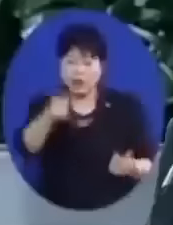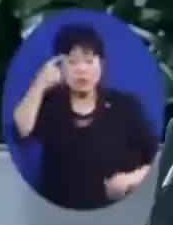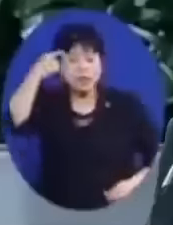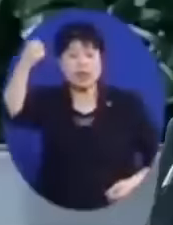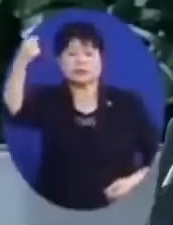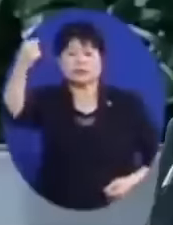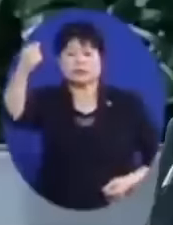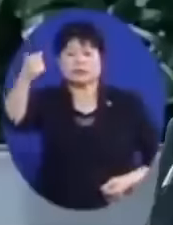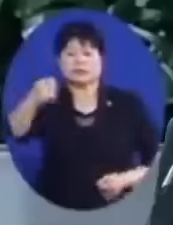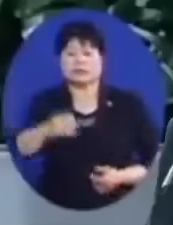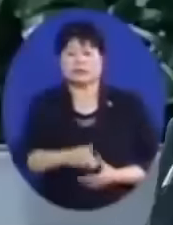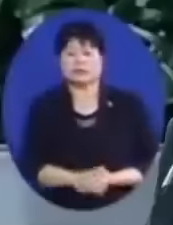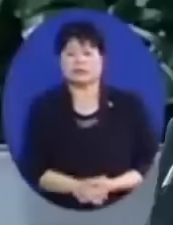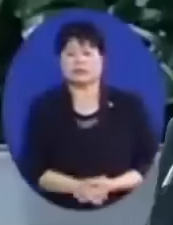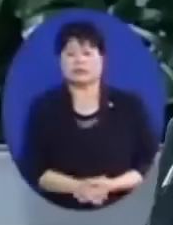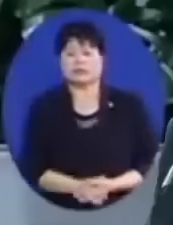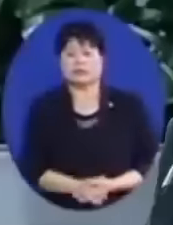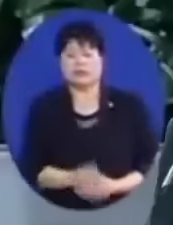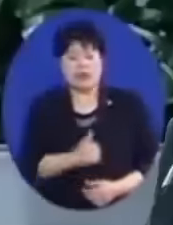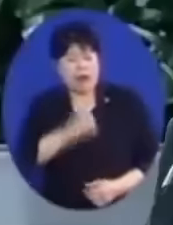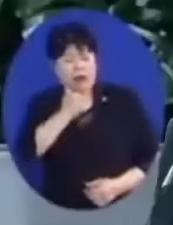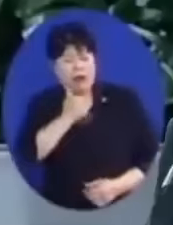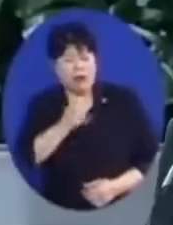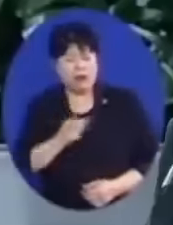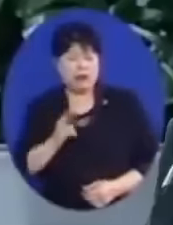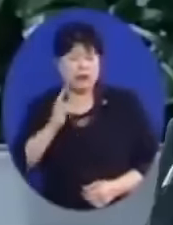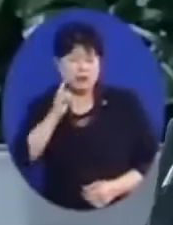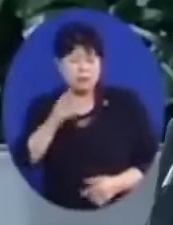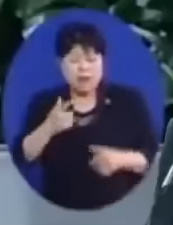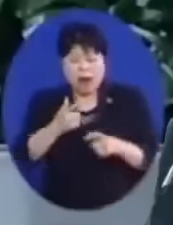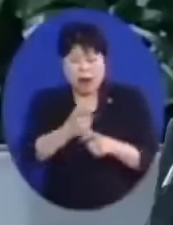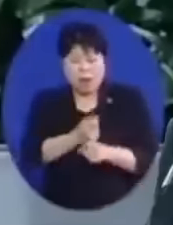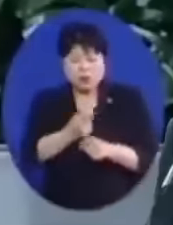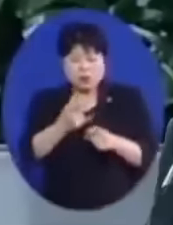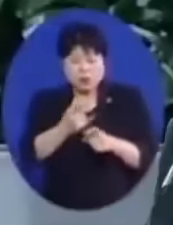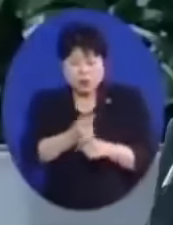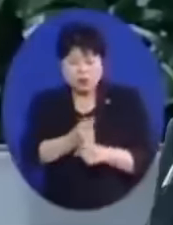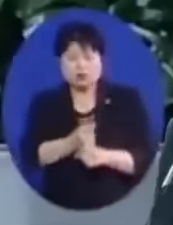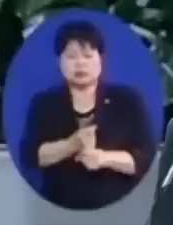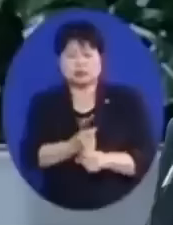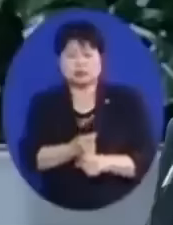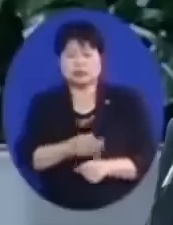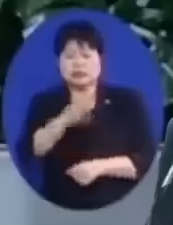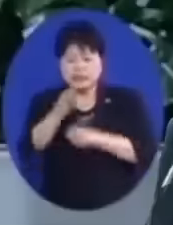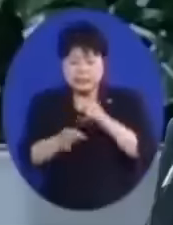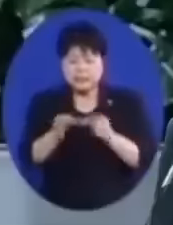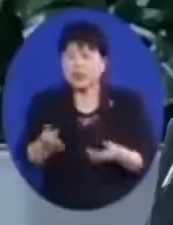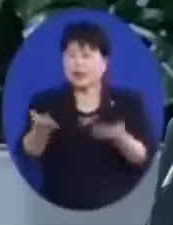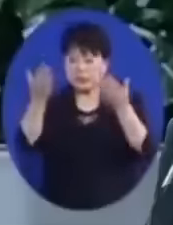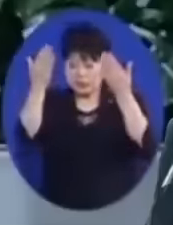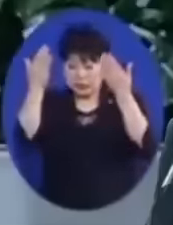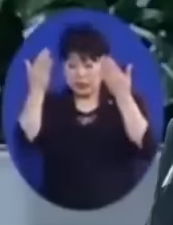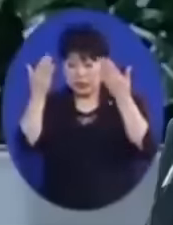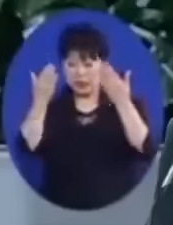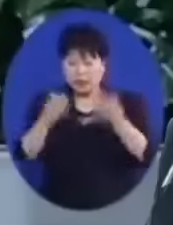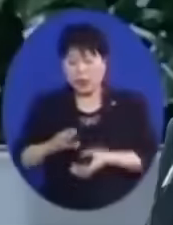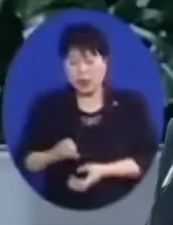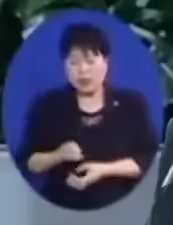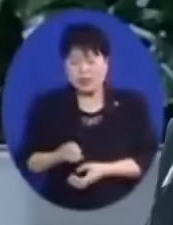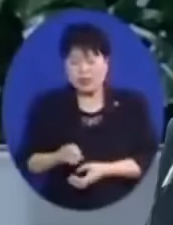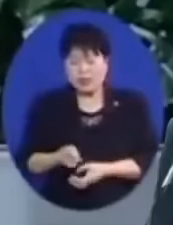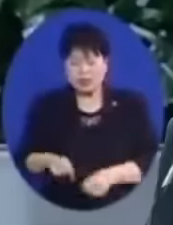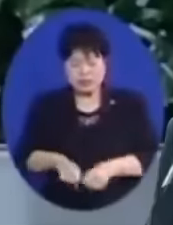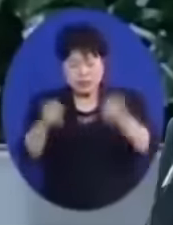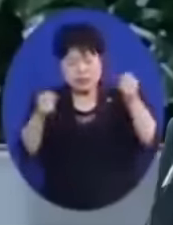것입니다. 그렇게 분노하며 복수의 원한을 품고 10년의 세월이 흐르자 그만 위장이 망가지고